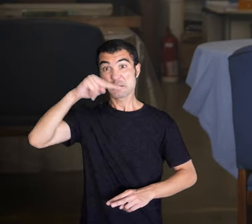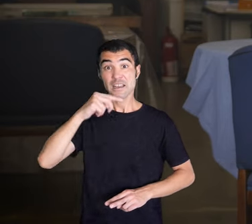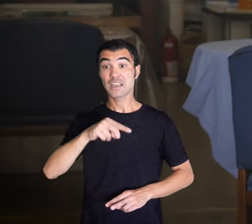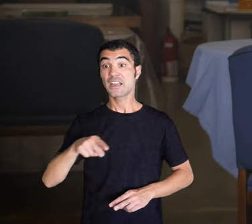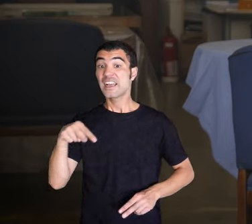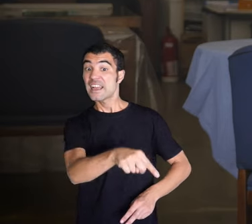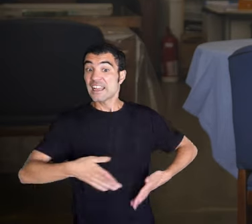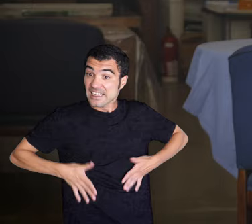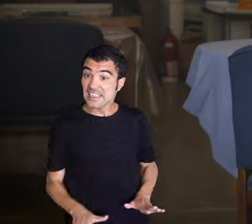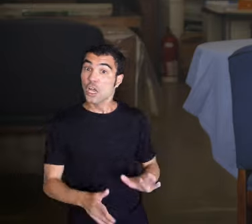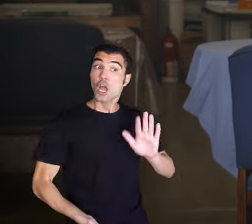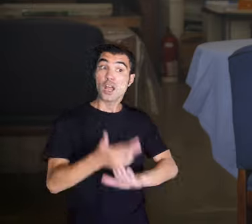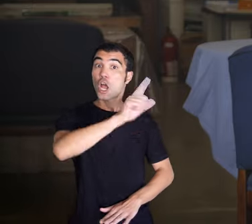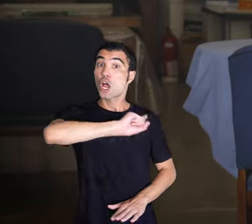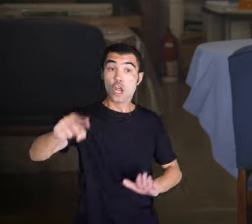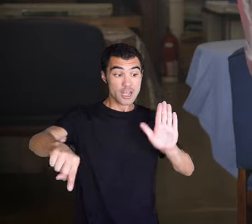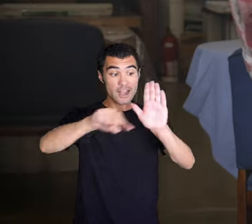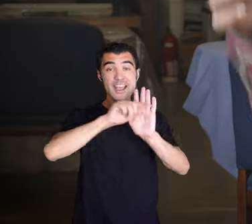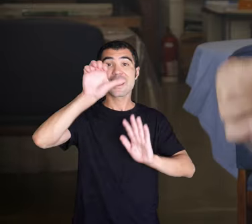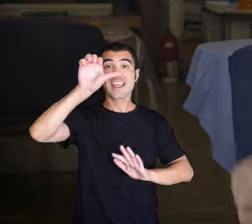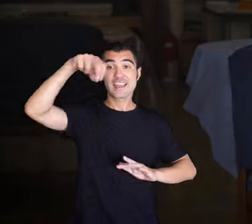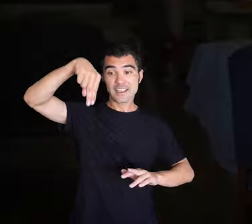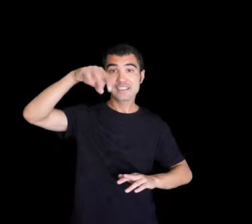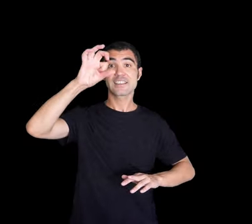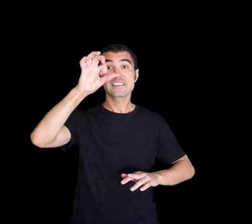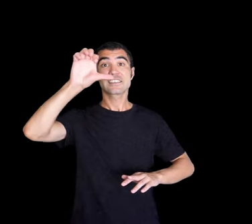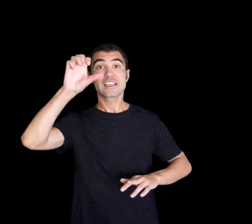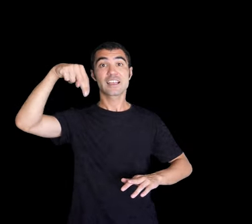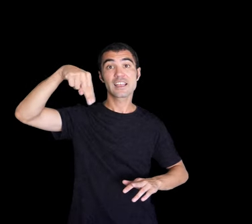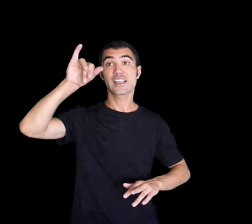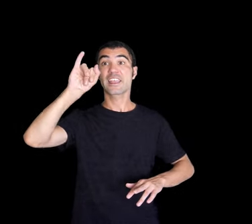negra. És a dir, que a període ensenyat estava a la llista negra.